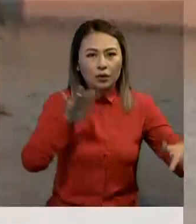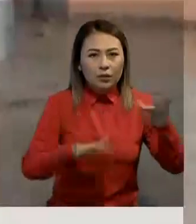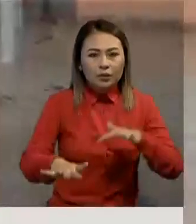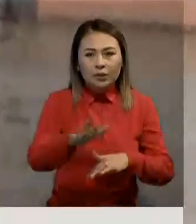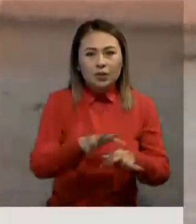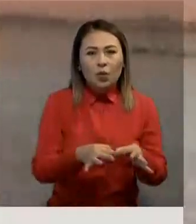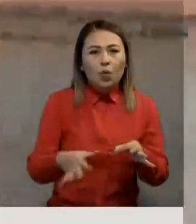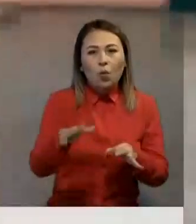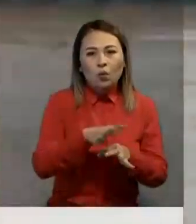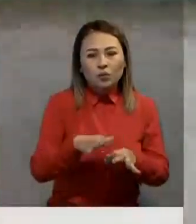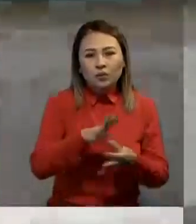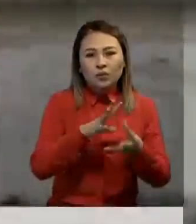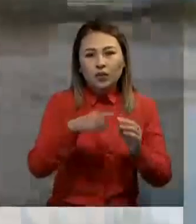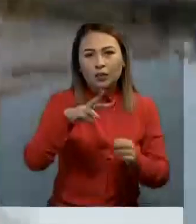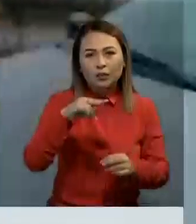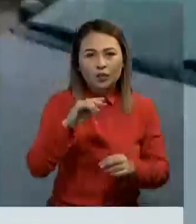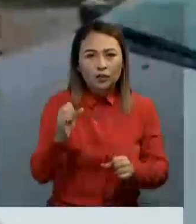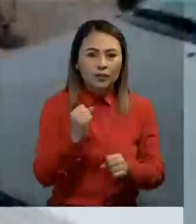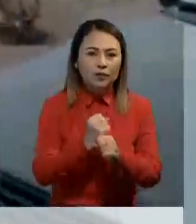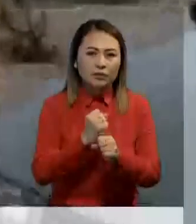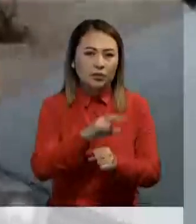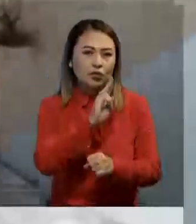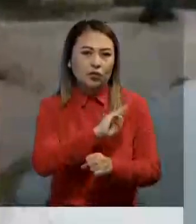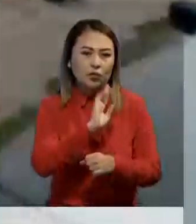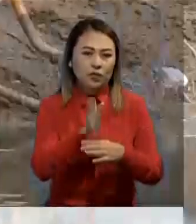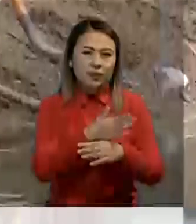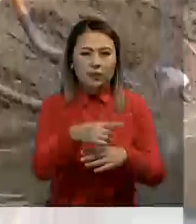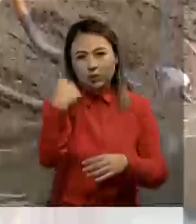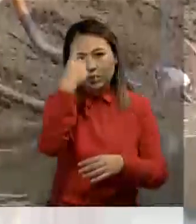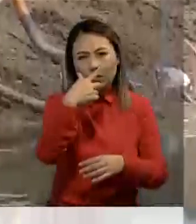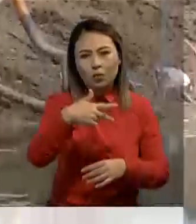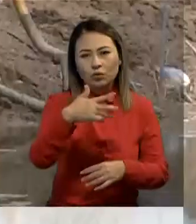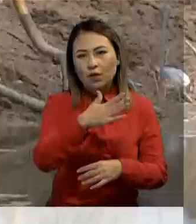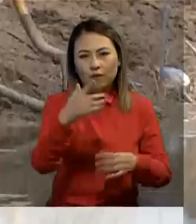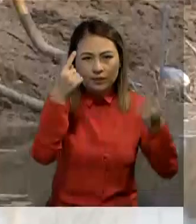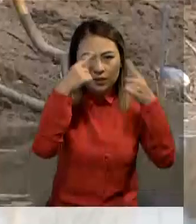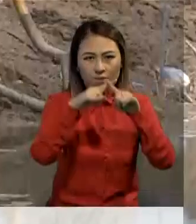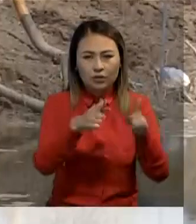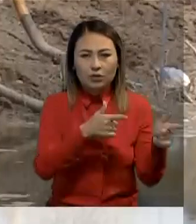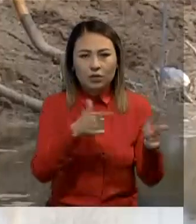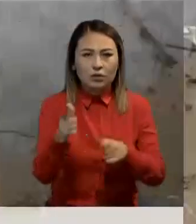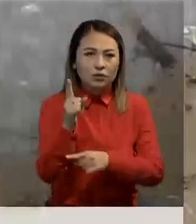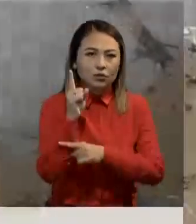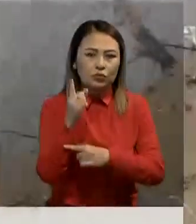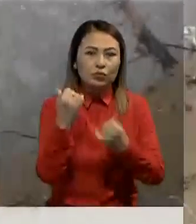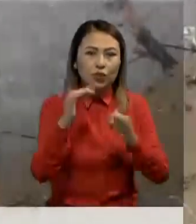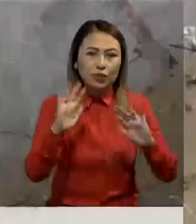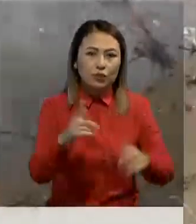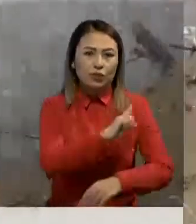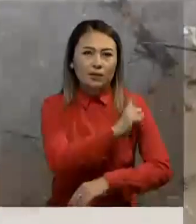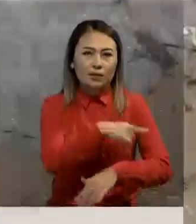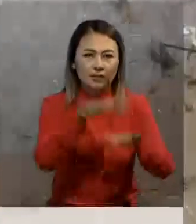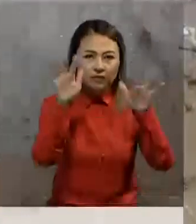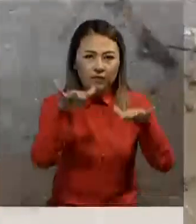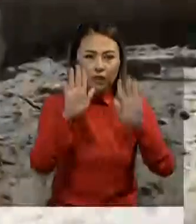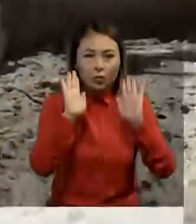төтенше жағдайлар департаменті және жергілікті атқарушы органдардың жеке құрамдары мен 30-дан аса техникасы сақадай сай тұр. Егер қатты жауын жауған